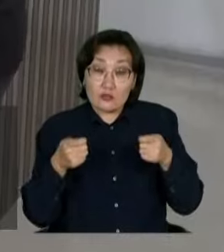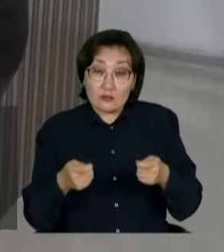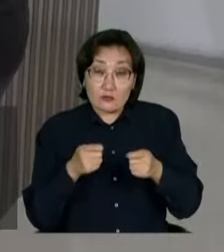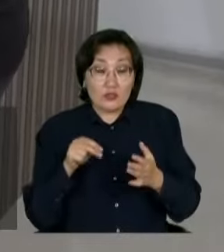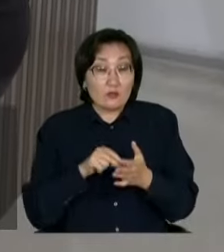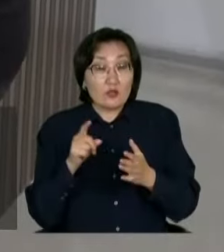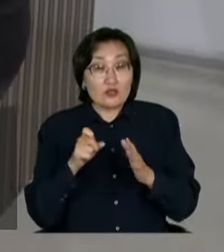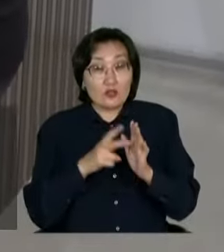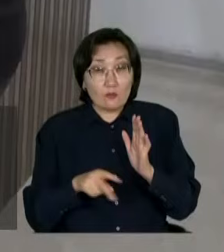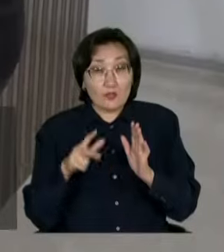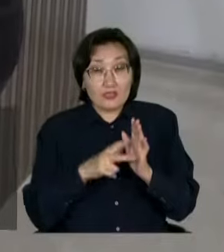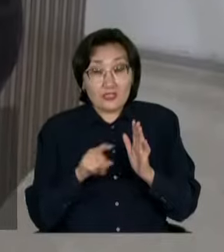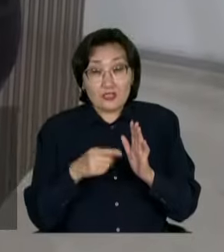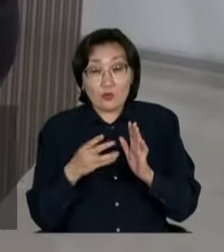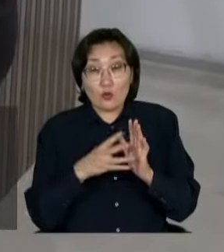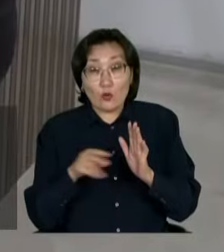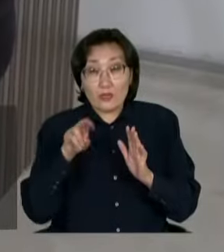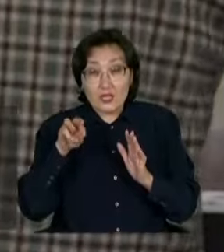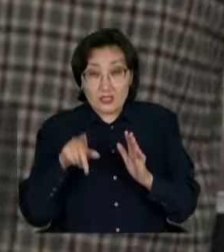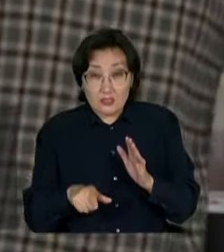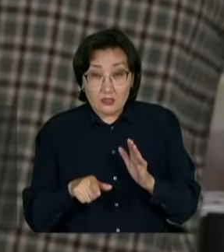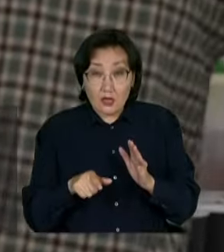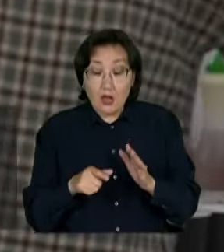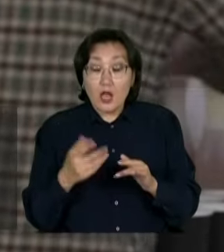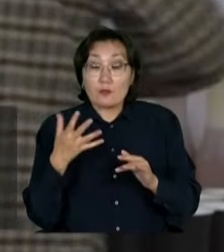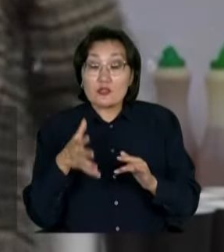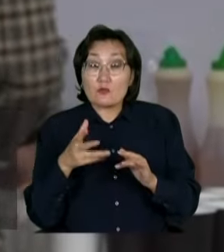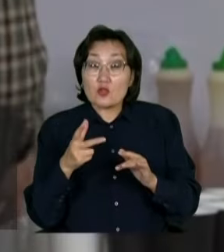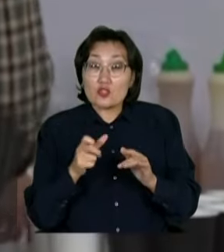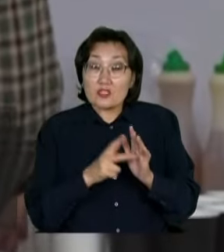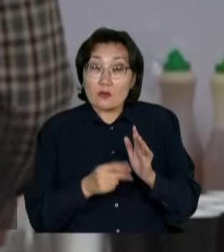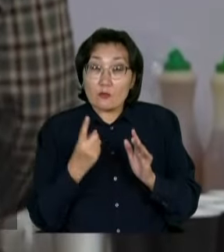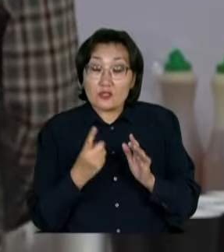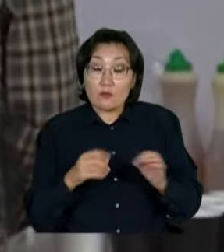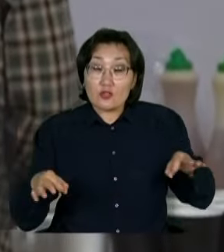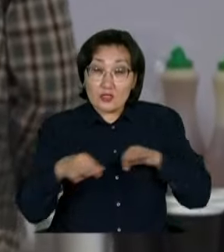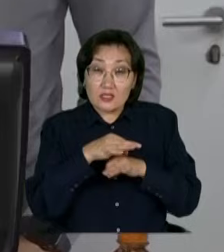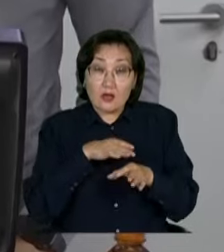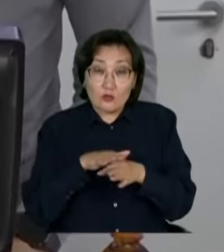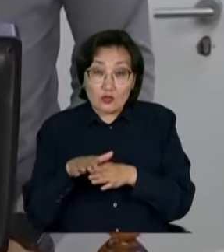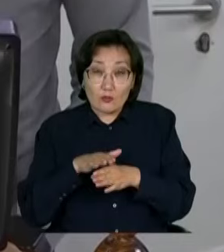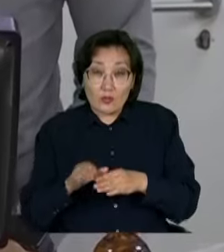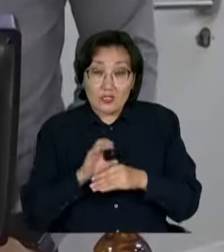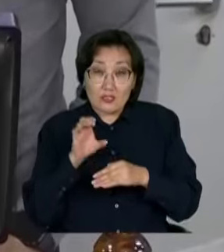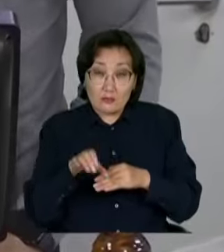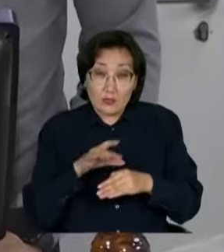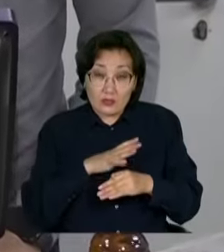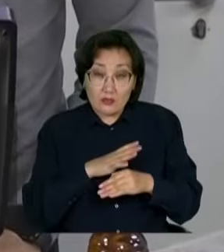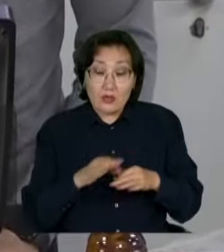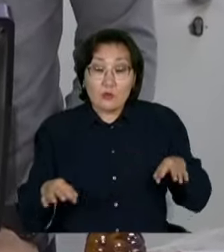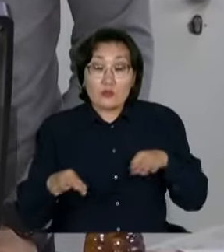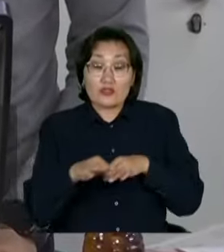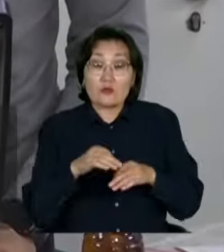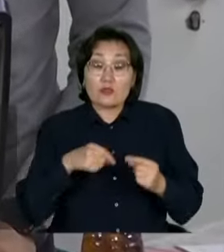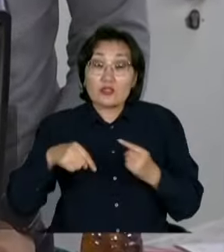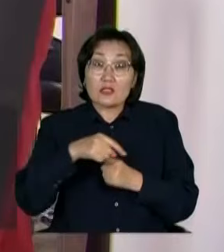құны 178,9 миллиард теңгеге тең 5381 бастама іске асуға жолдама алды. Істің көзін